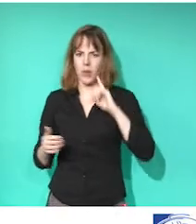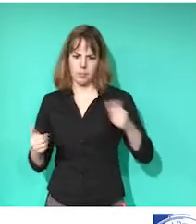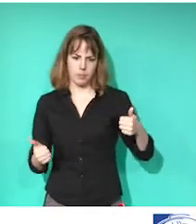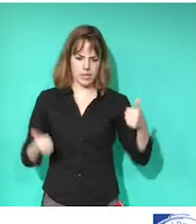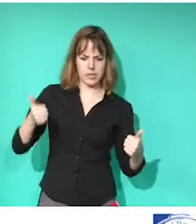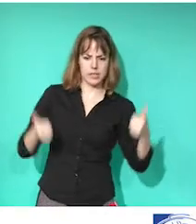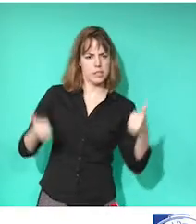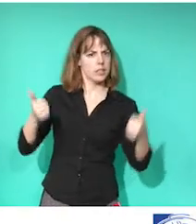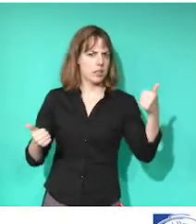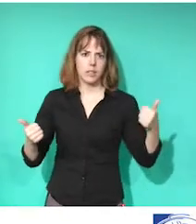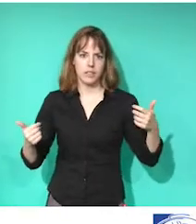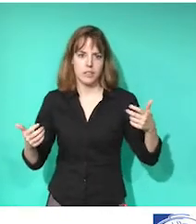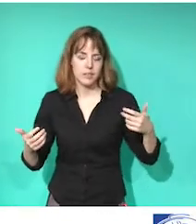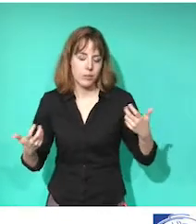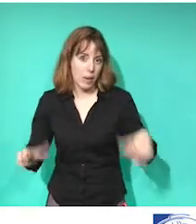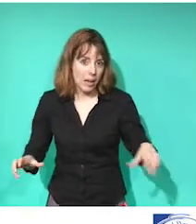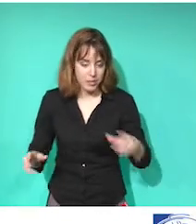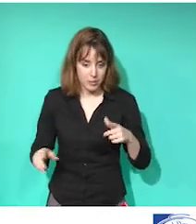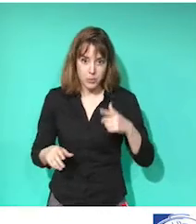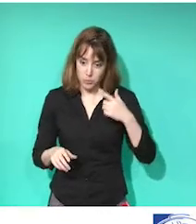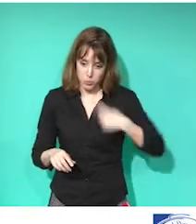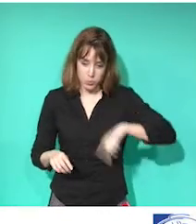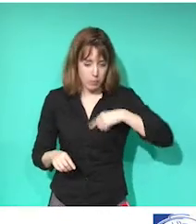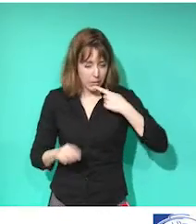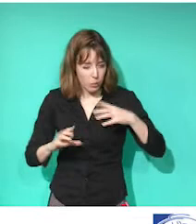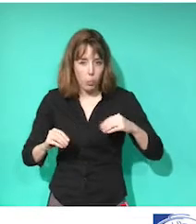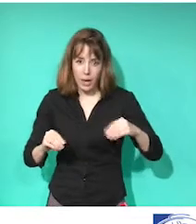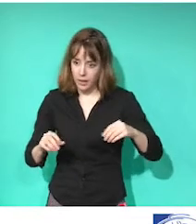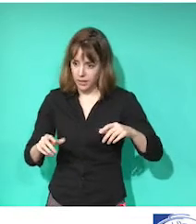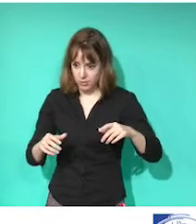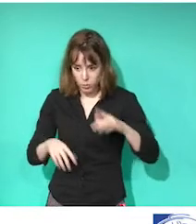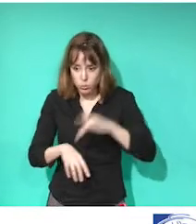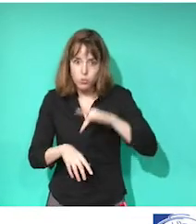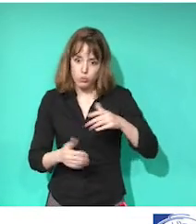que là, nous parlons d'un certain nombre d'actes, et on verra comment. Alors,